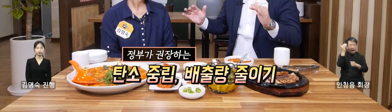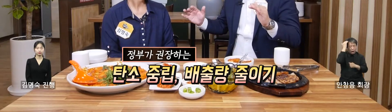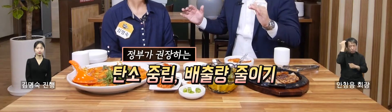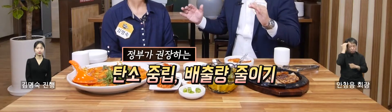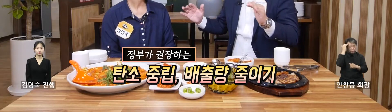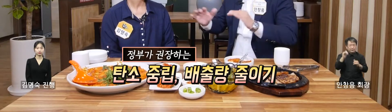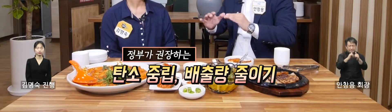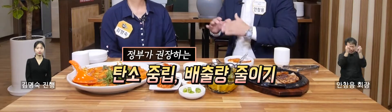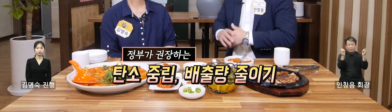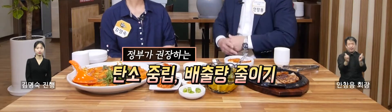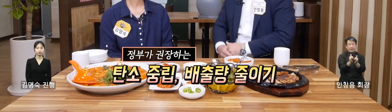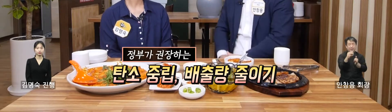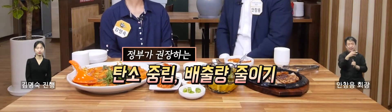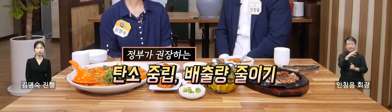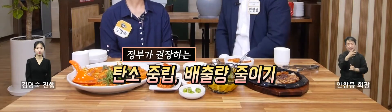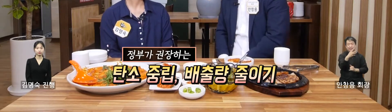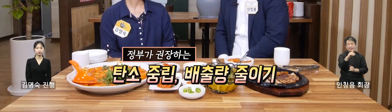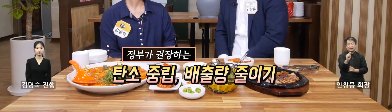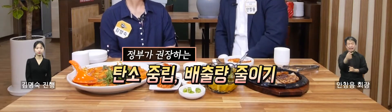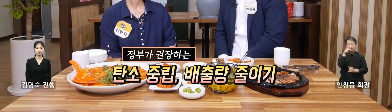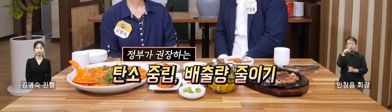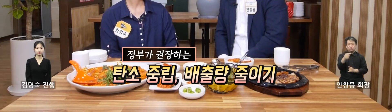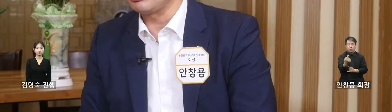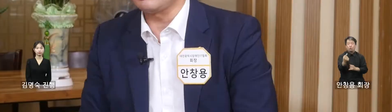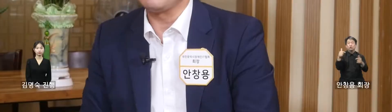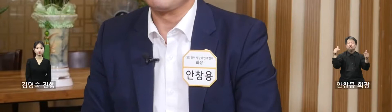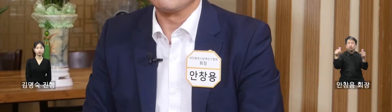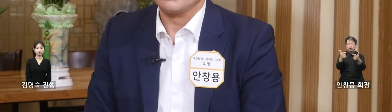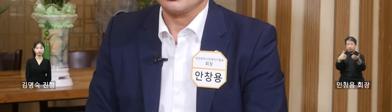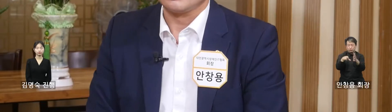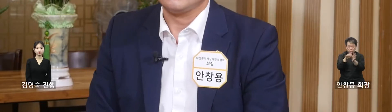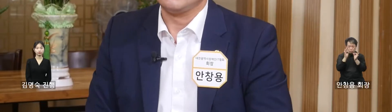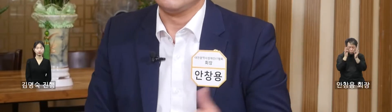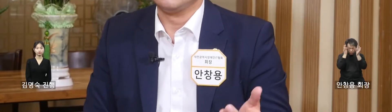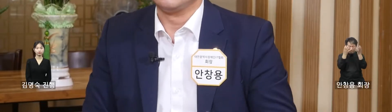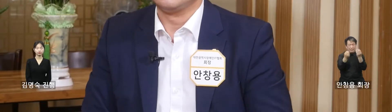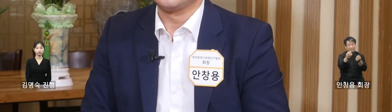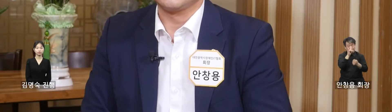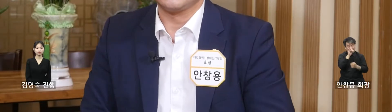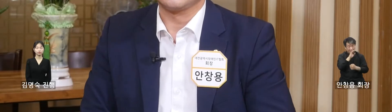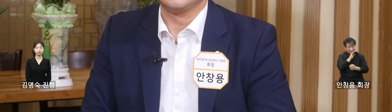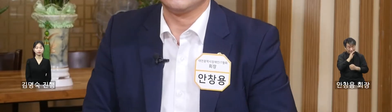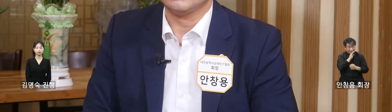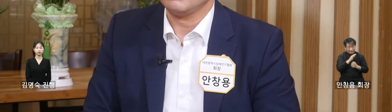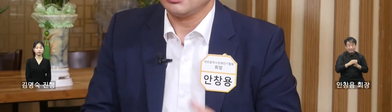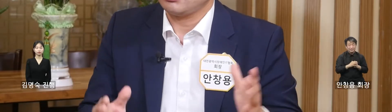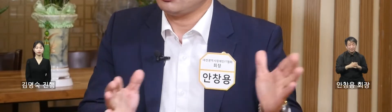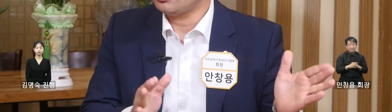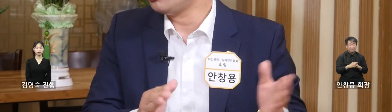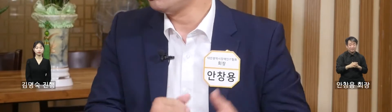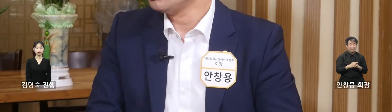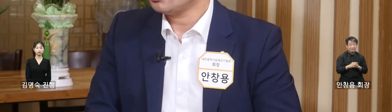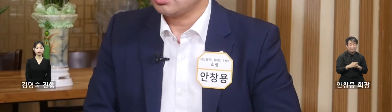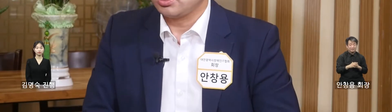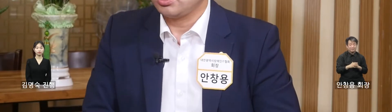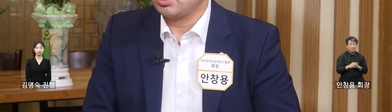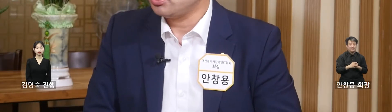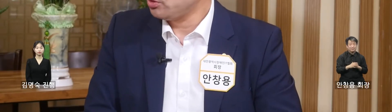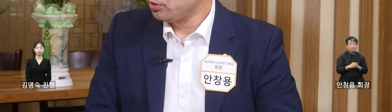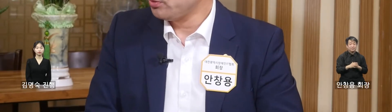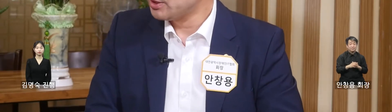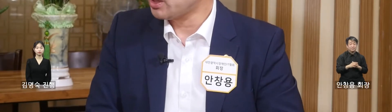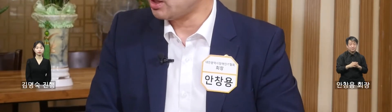탄소 배출량을 줄이기 위한 많은 노력들이 이루어지고 있잖아요. 그 일전에 그 모